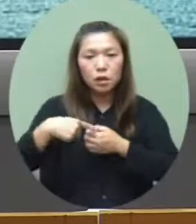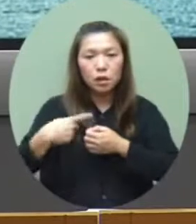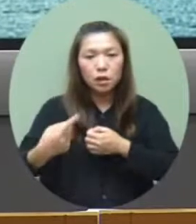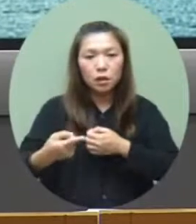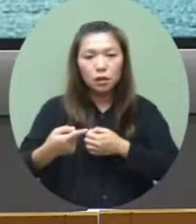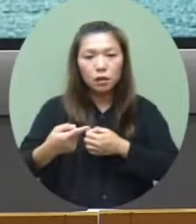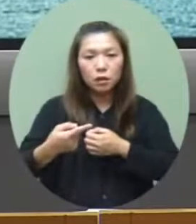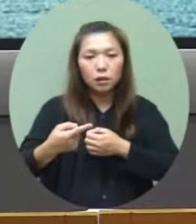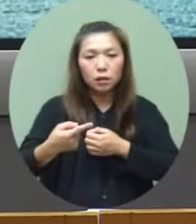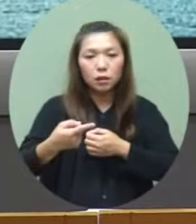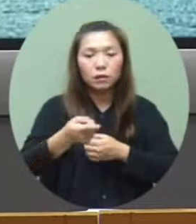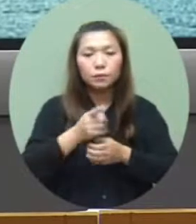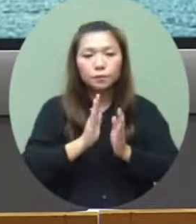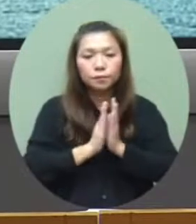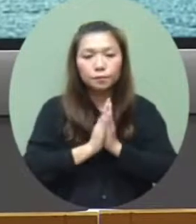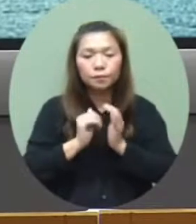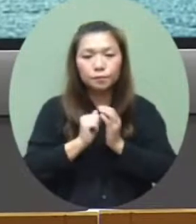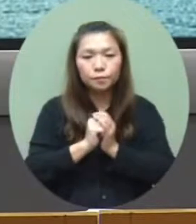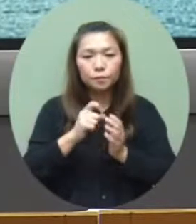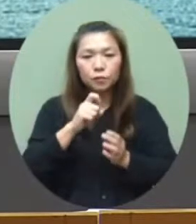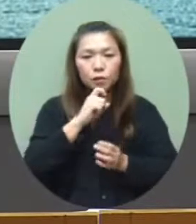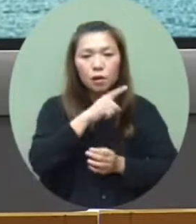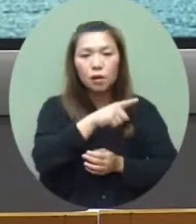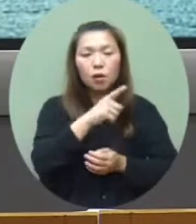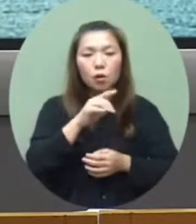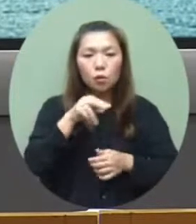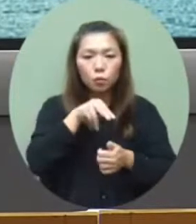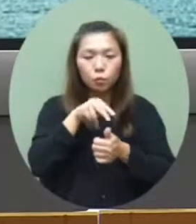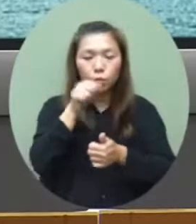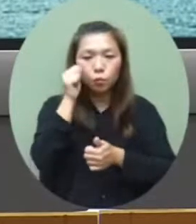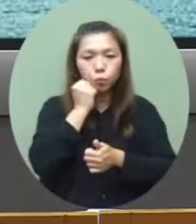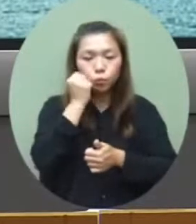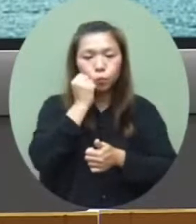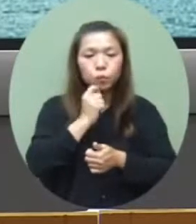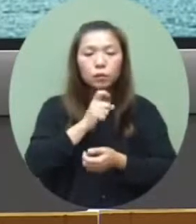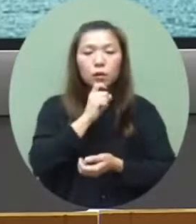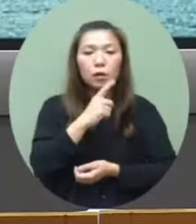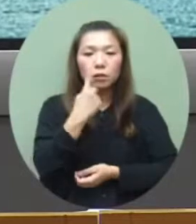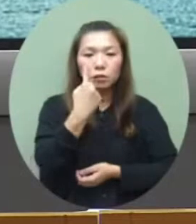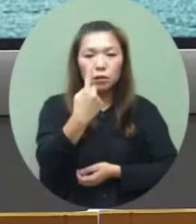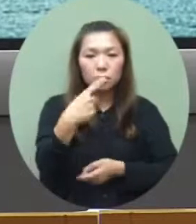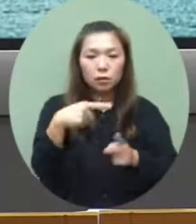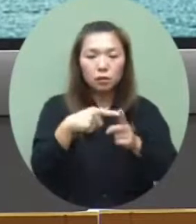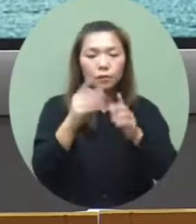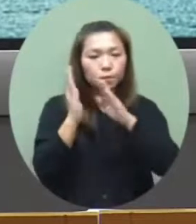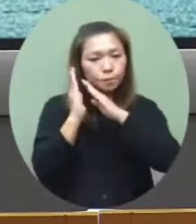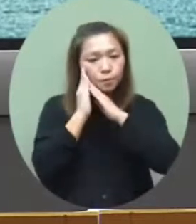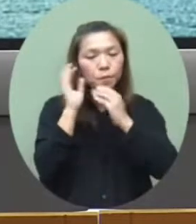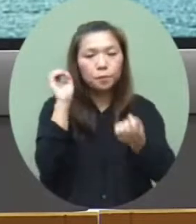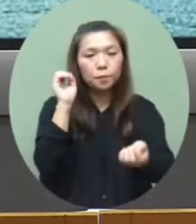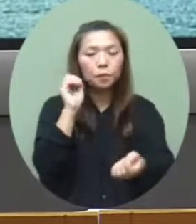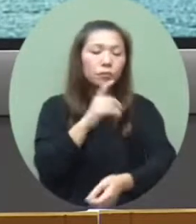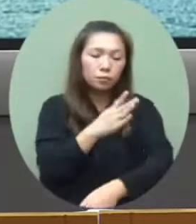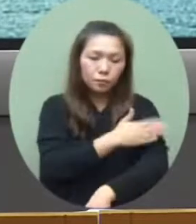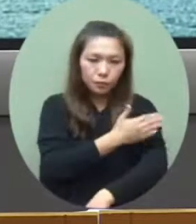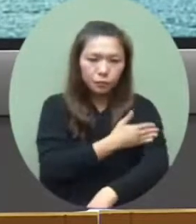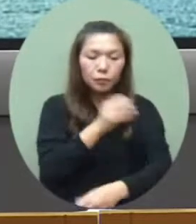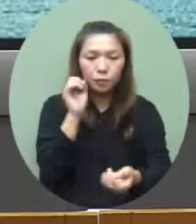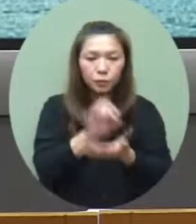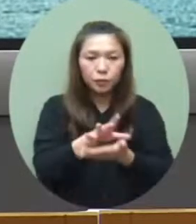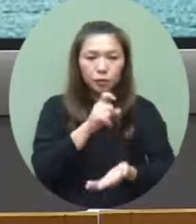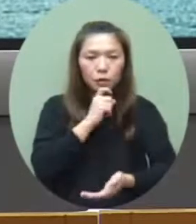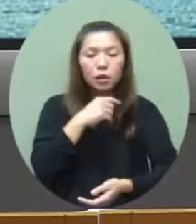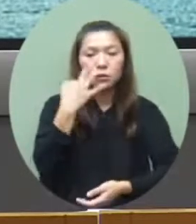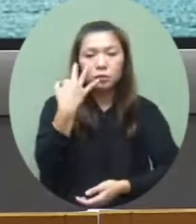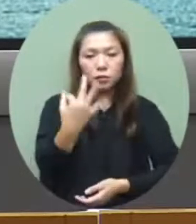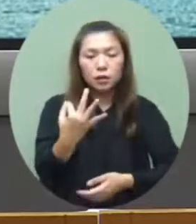will have to be sent to quarantine. Next, Chilin Nunnery, Chilin 護理安老院. In this care home, 1